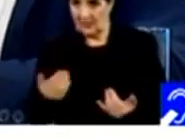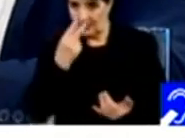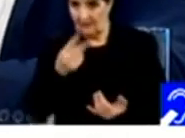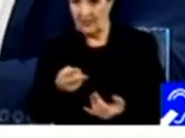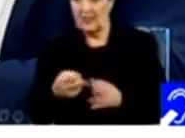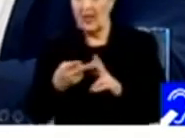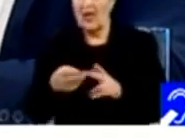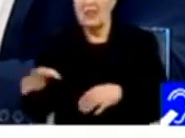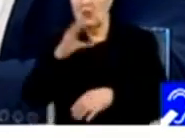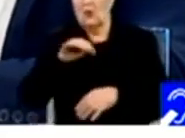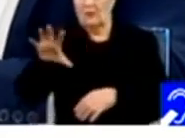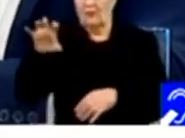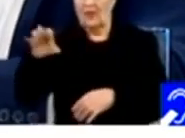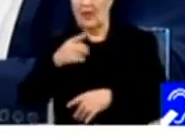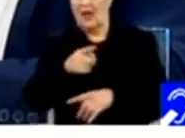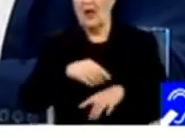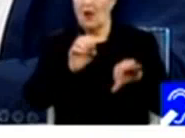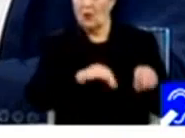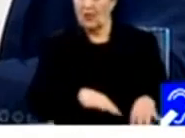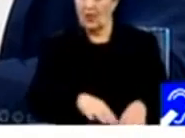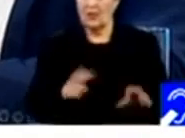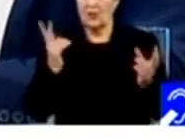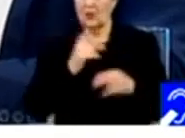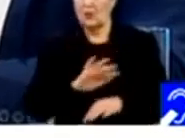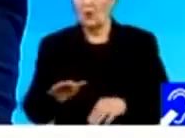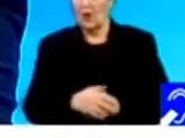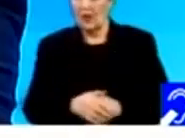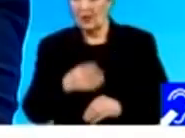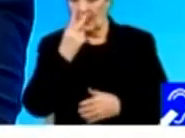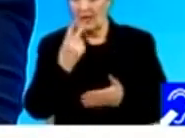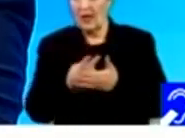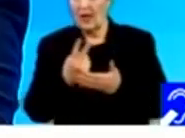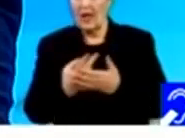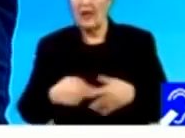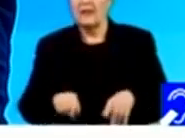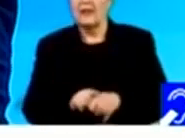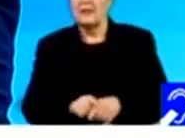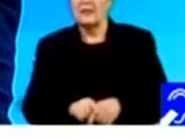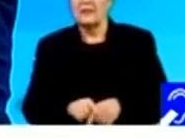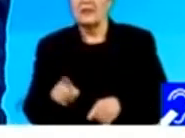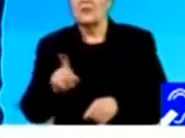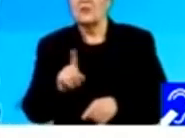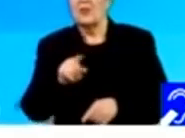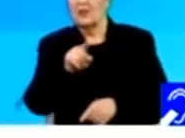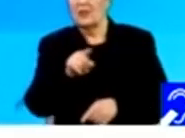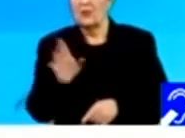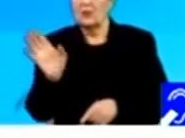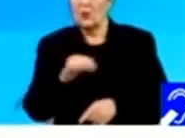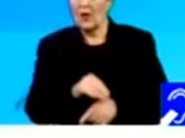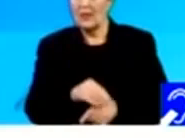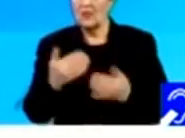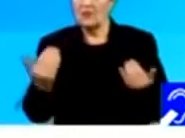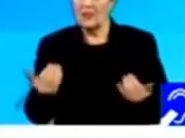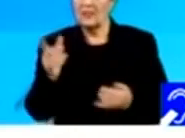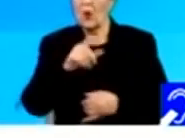casele de pe malul acelei gropi, iată ce așa arată această groapă și uitați-vă fisurile din acele case. Și